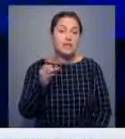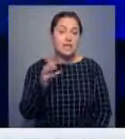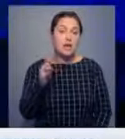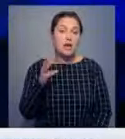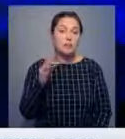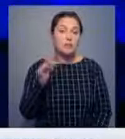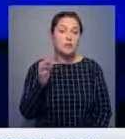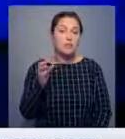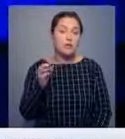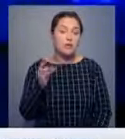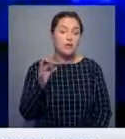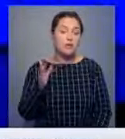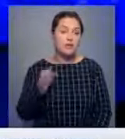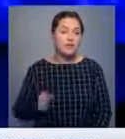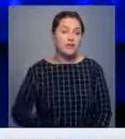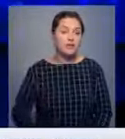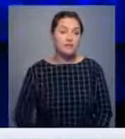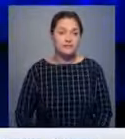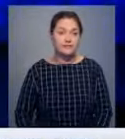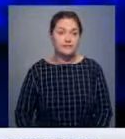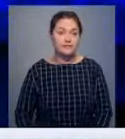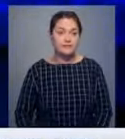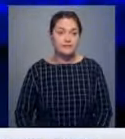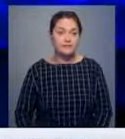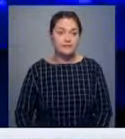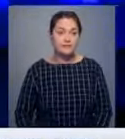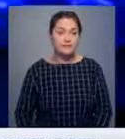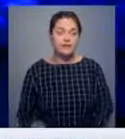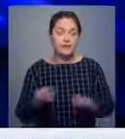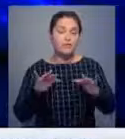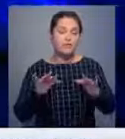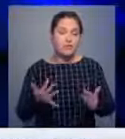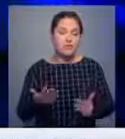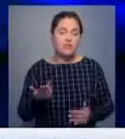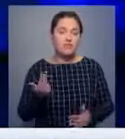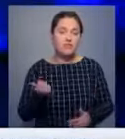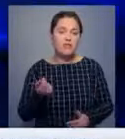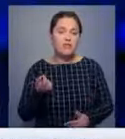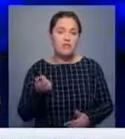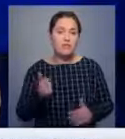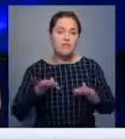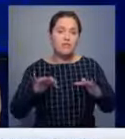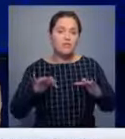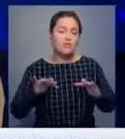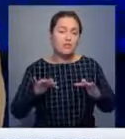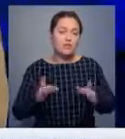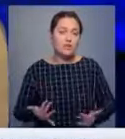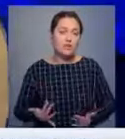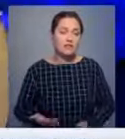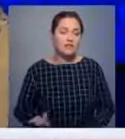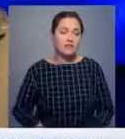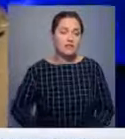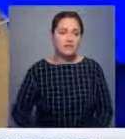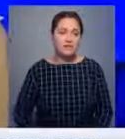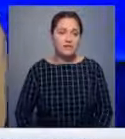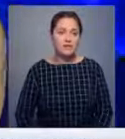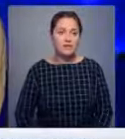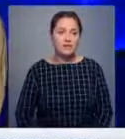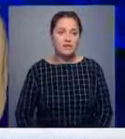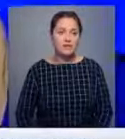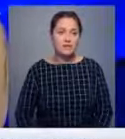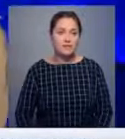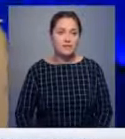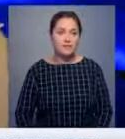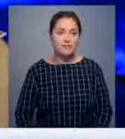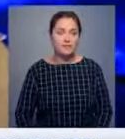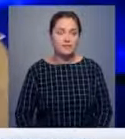Зире, здравствуй. Здравствуйте. Встала? Немного. Ну а честно? Да, устала. Вот слушай, Зире,